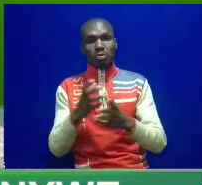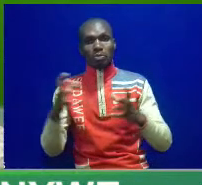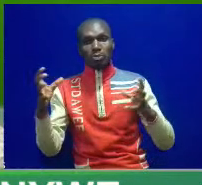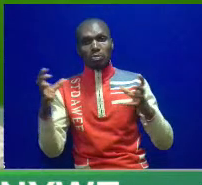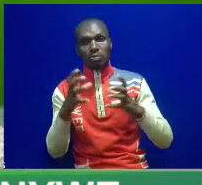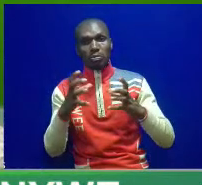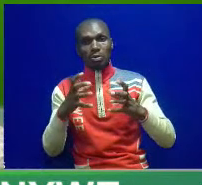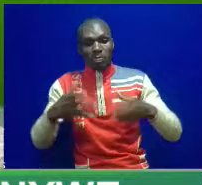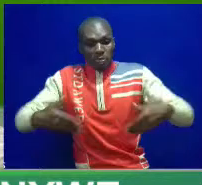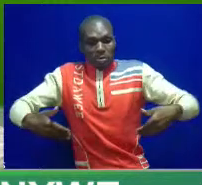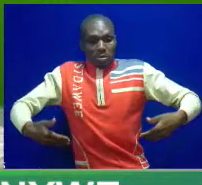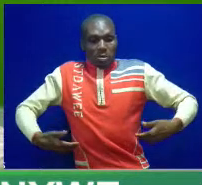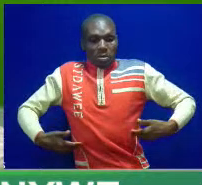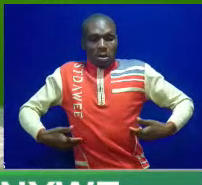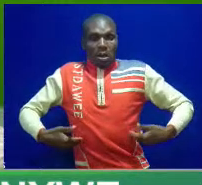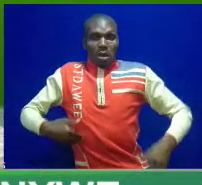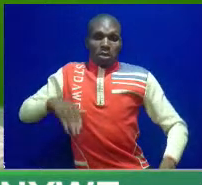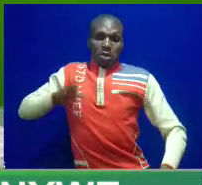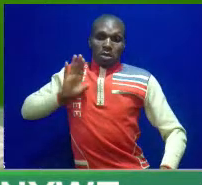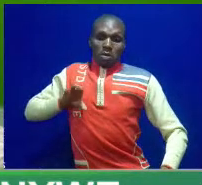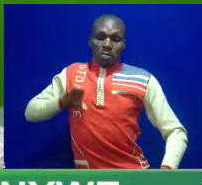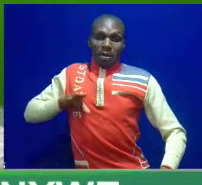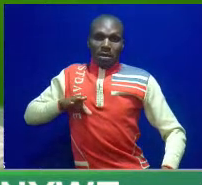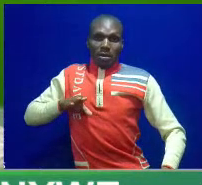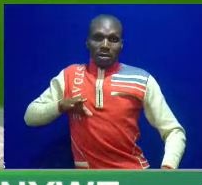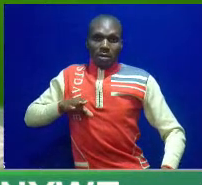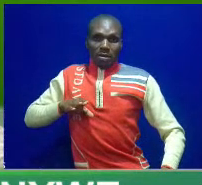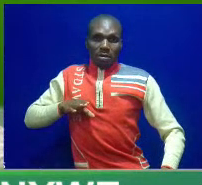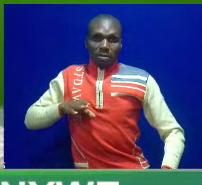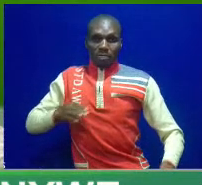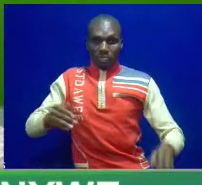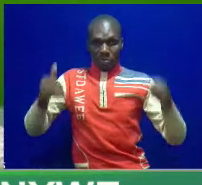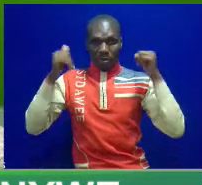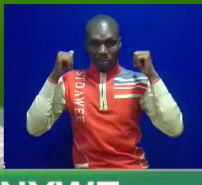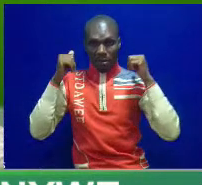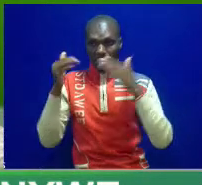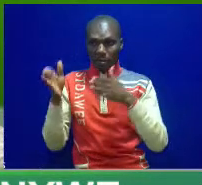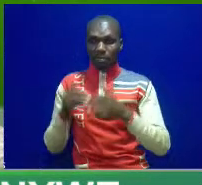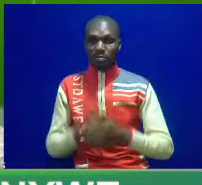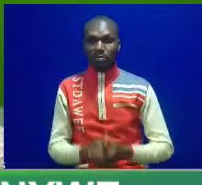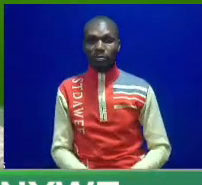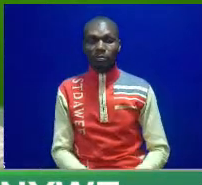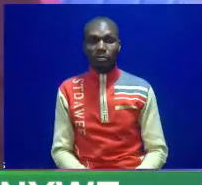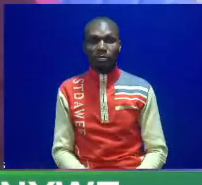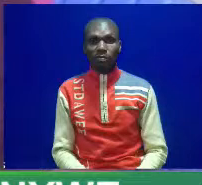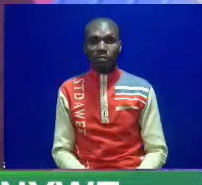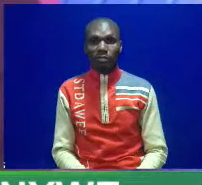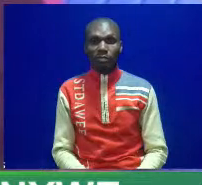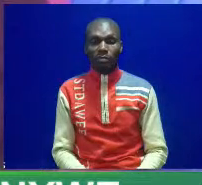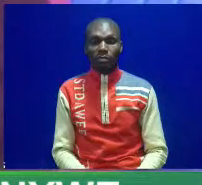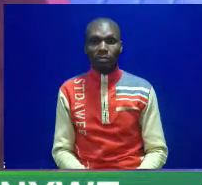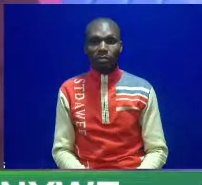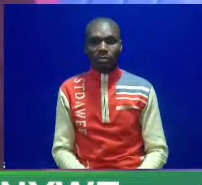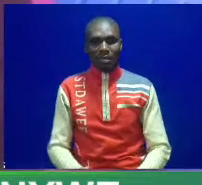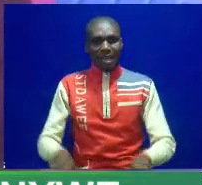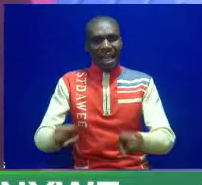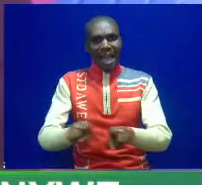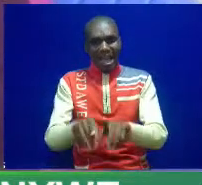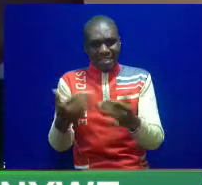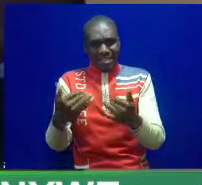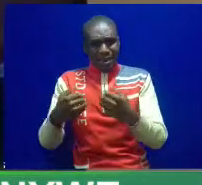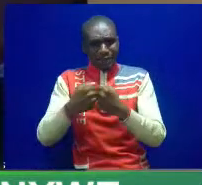Women Democrats uyo manikanete buna esnas nyaramba. Umurikeito Vincent Onyancha, no roboti uruwa sobuwa gare. Goikabono kungusana na